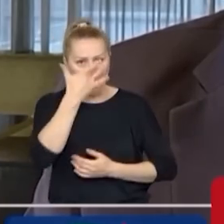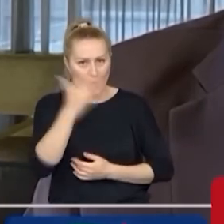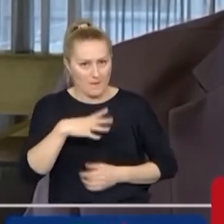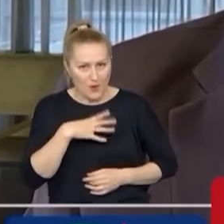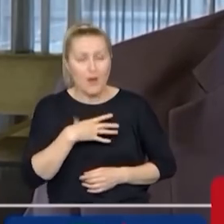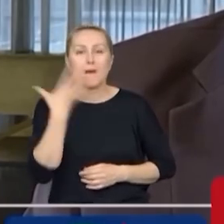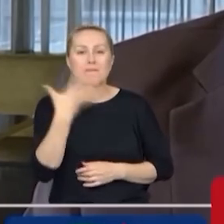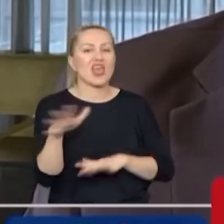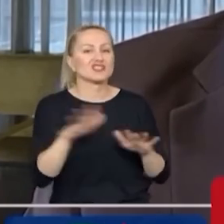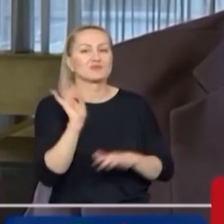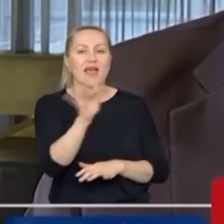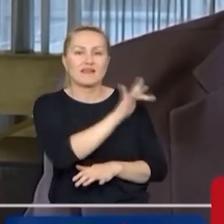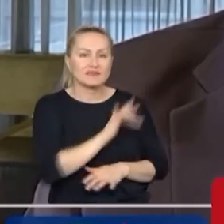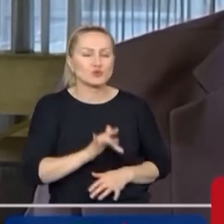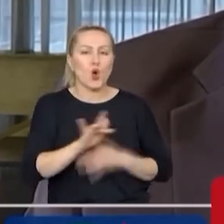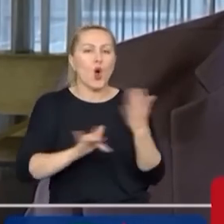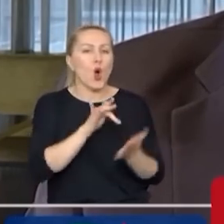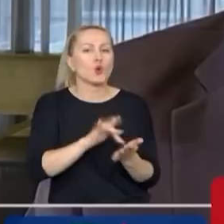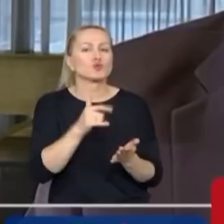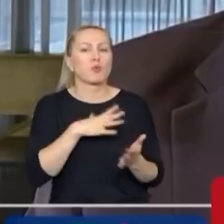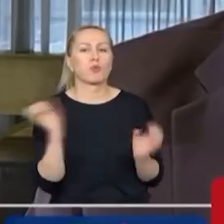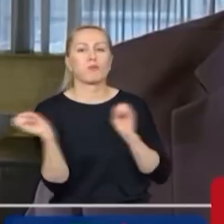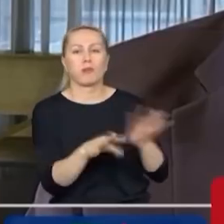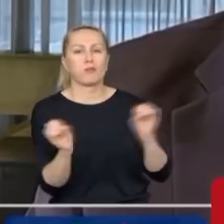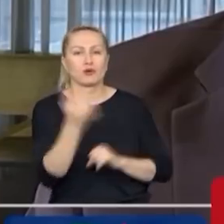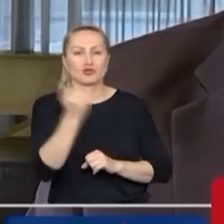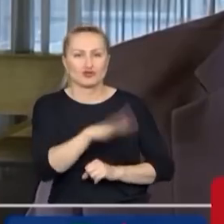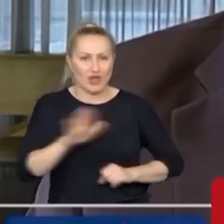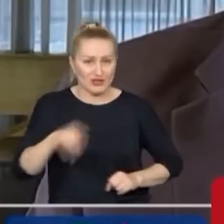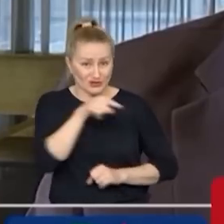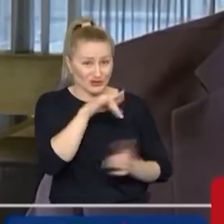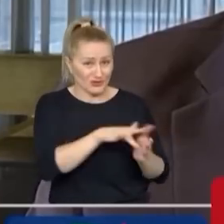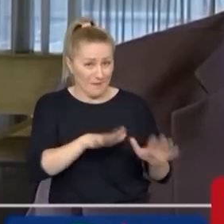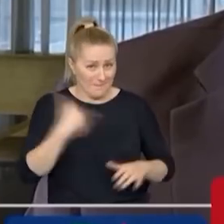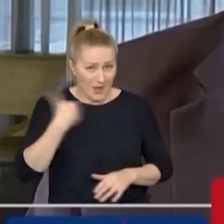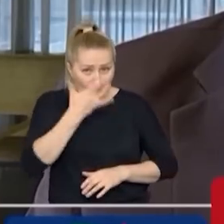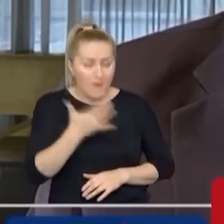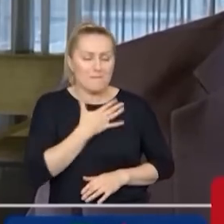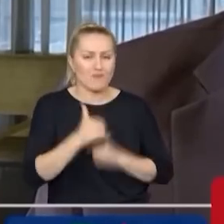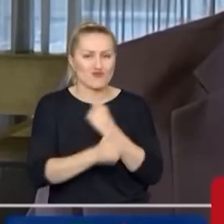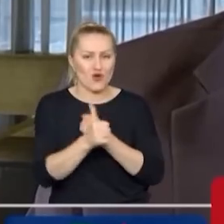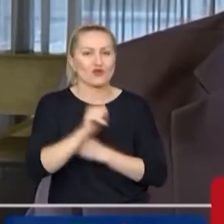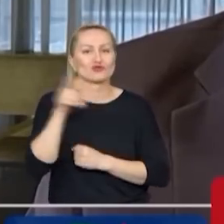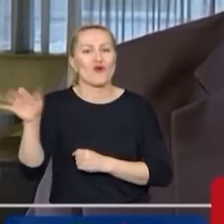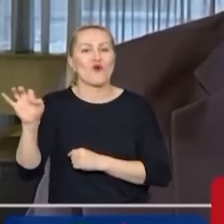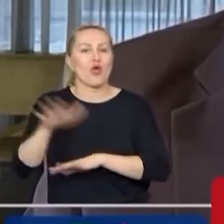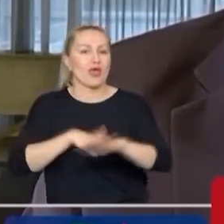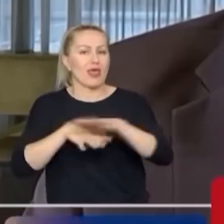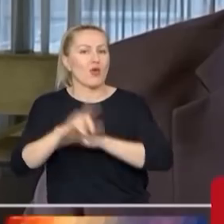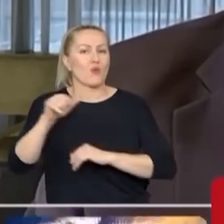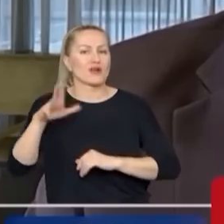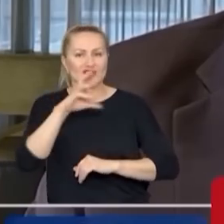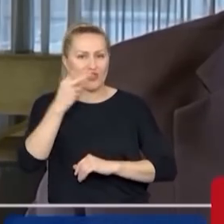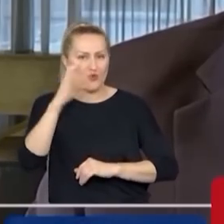miejsc ośrodków, gdzie oni się znajdują na terytorium Białorusi. Mamy dokumenty podpisane przez Łukaszenkę,